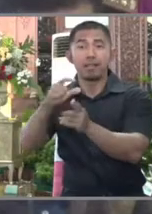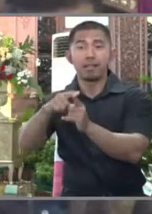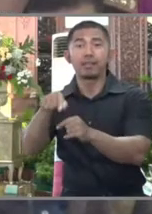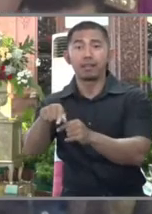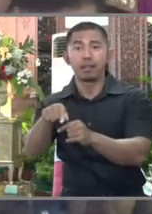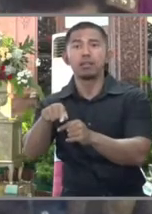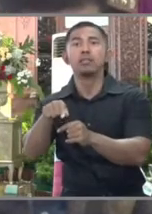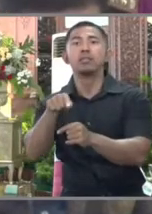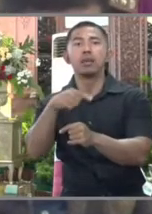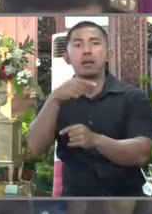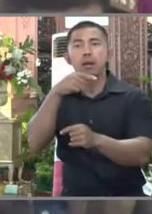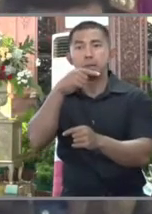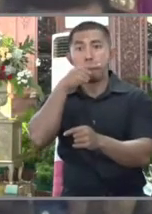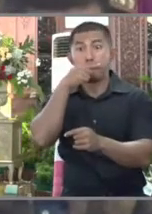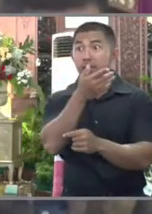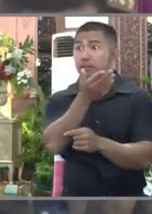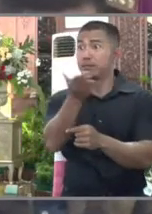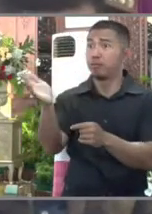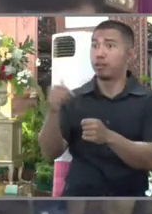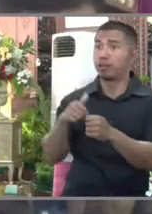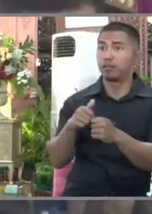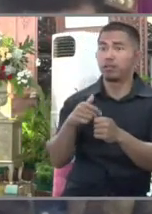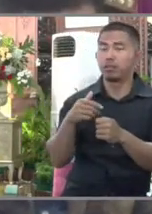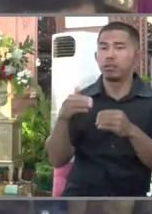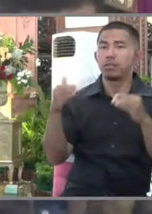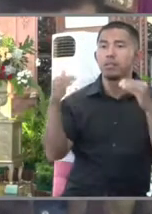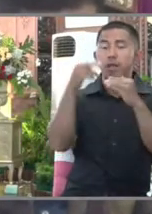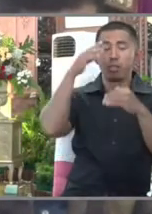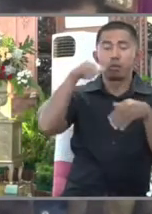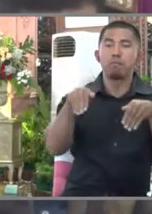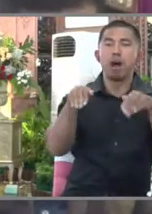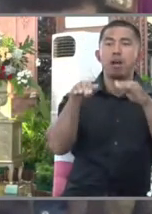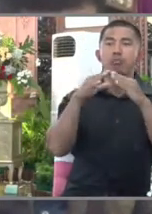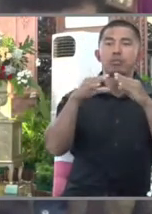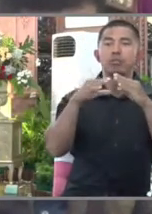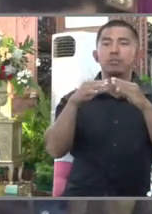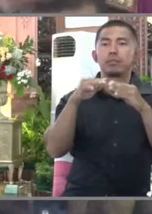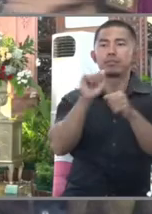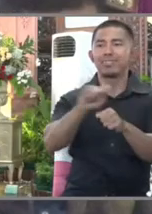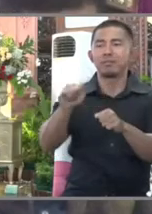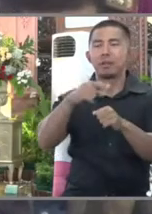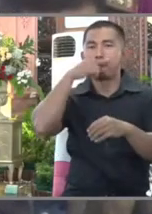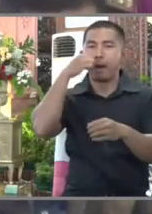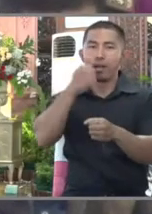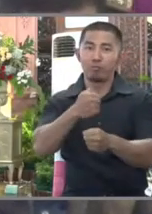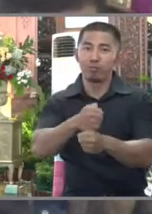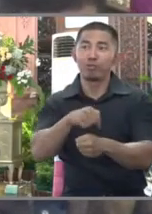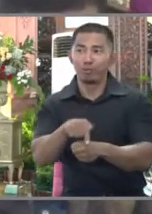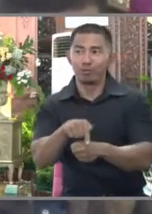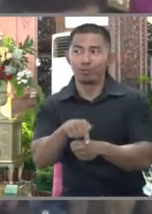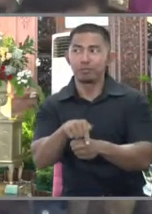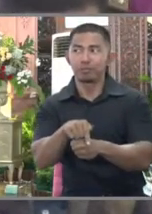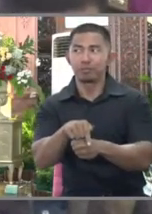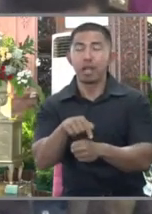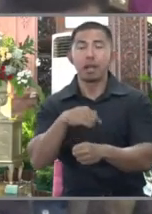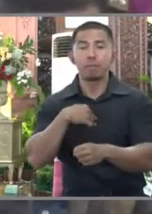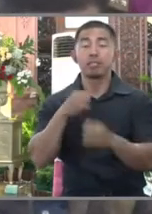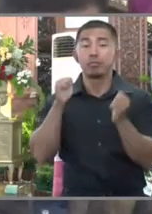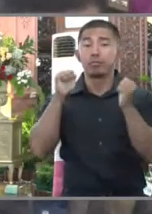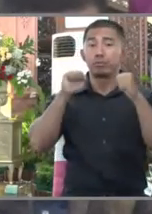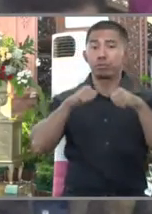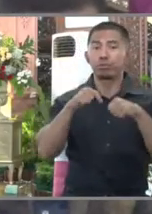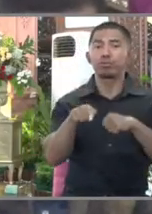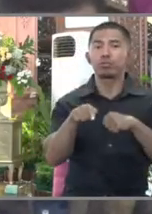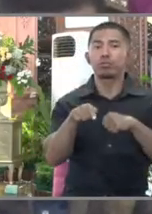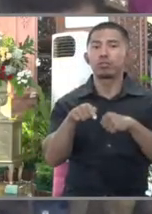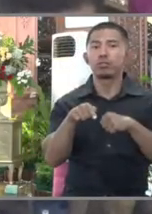bahwa beliau-beliau inilah jembatan untuk membangun bersama dengan Pak Gubernur untuk dana Jawa Tengah. Kami bersepakat bahwa